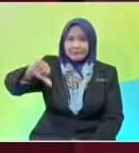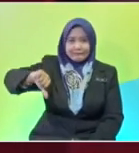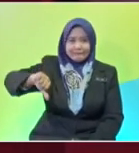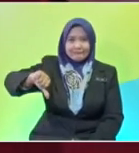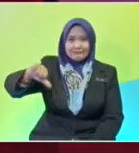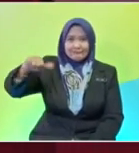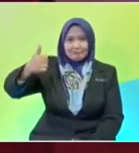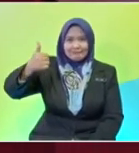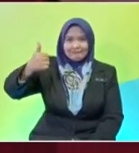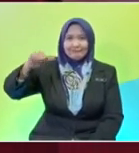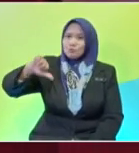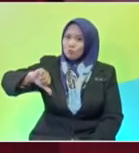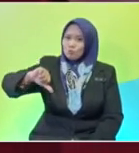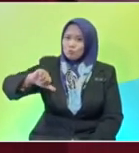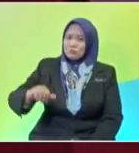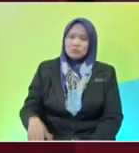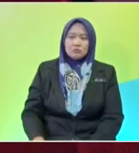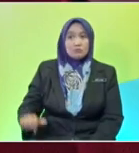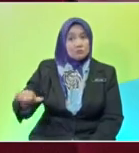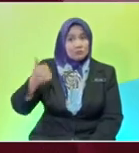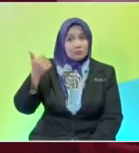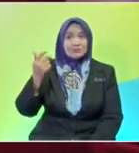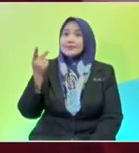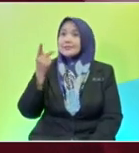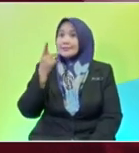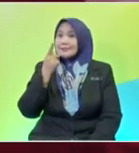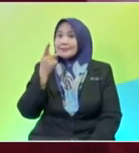tadi sayur-sayuran ini ada banyak whitening